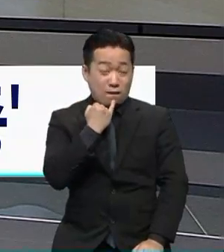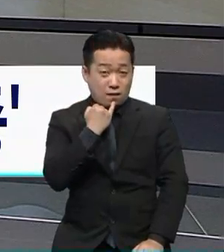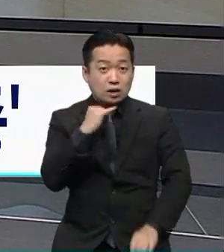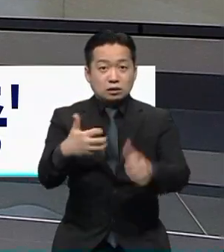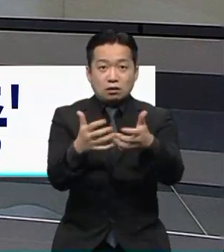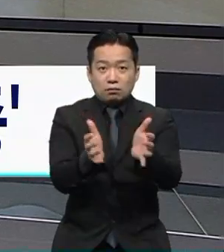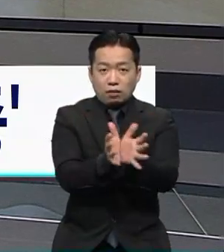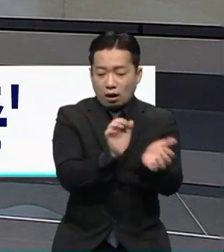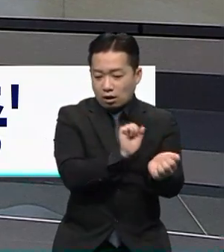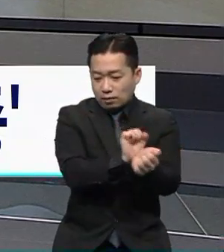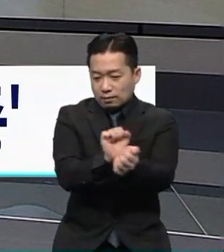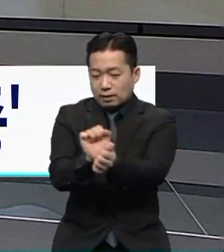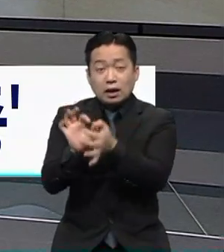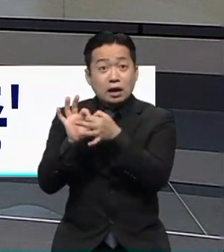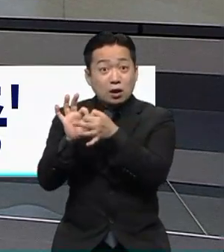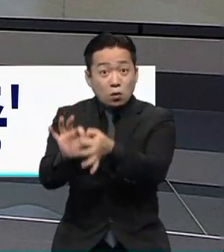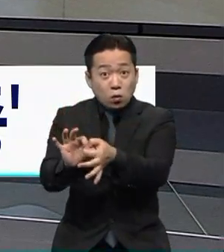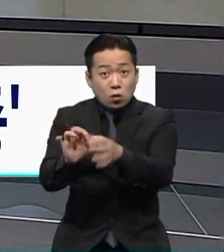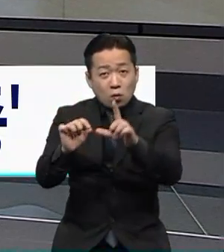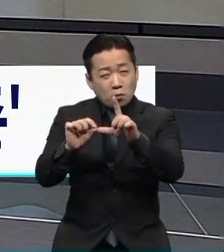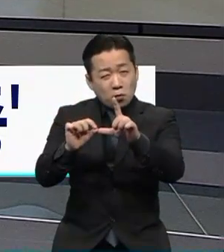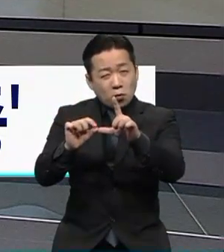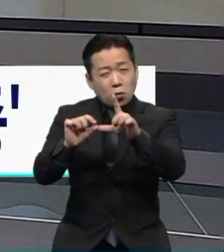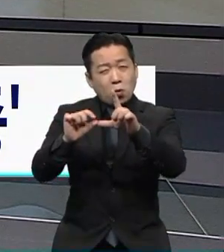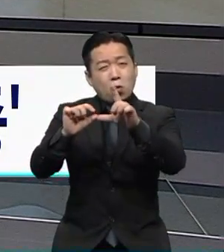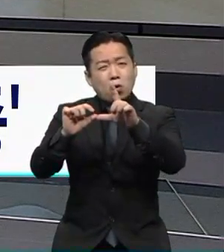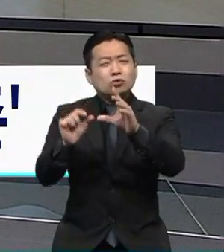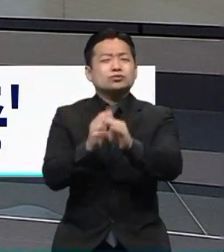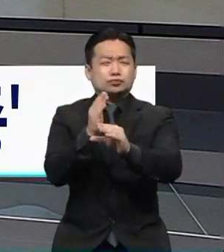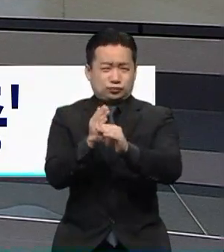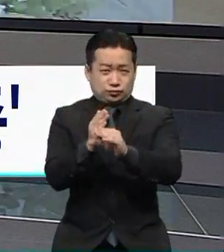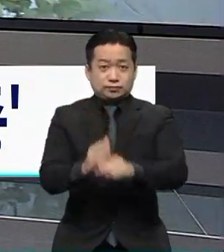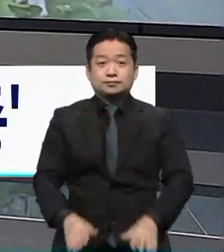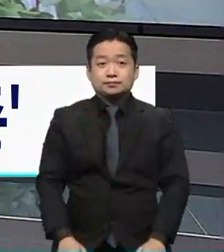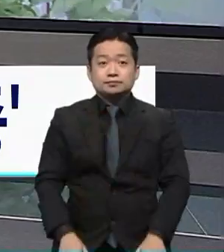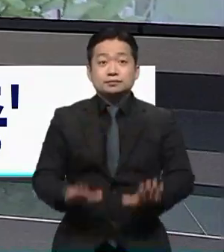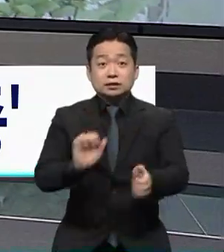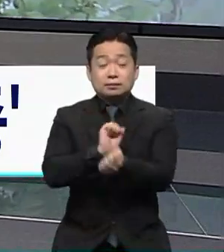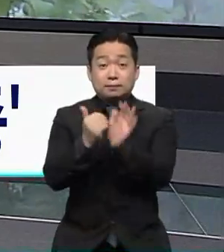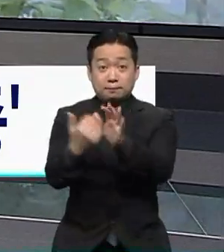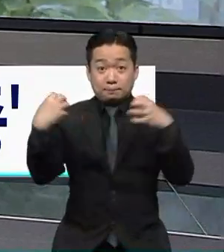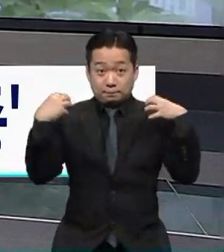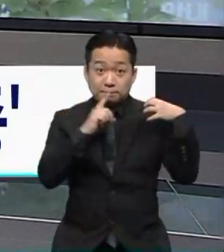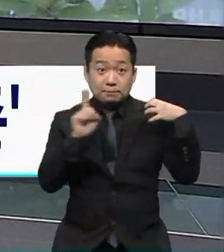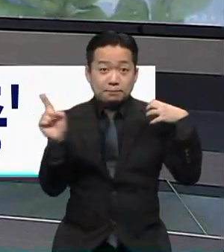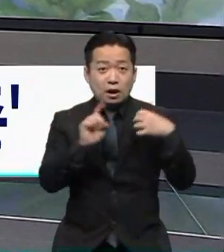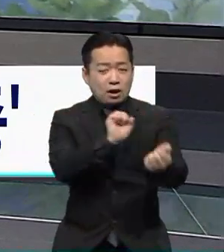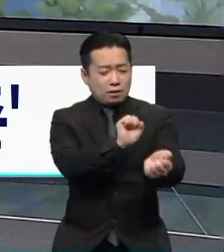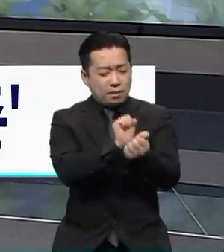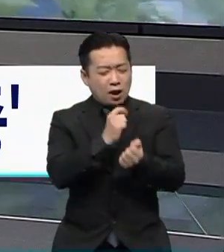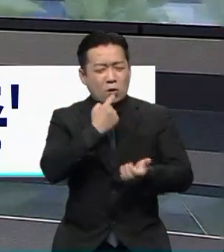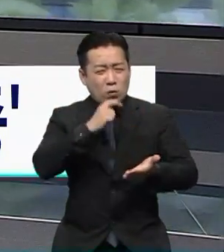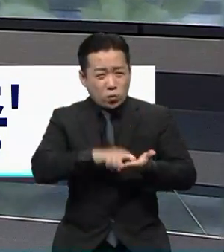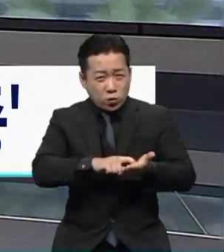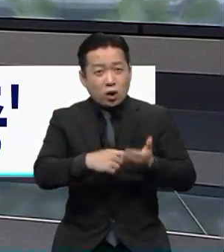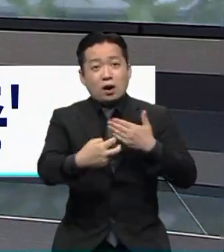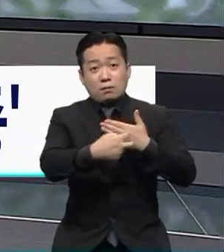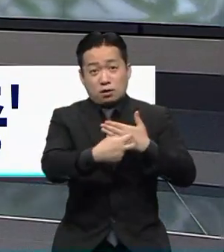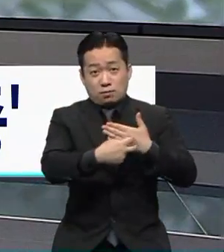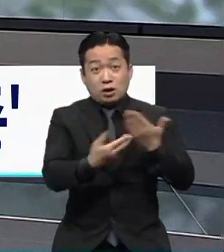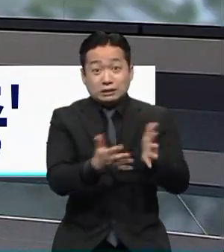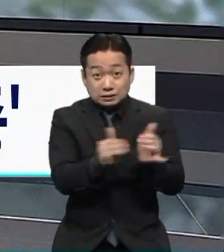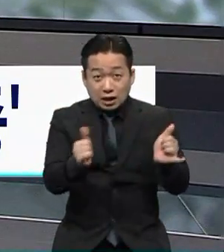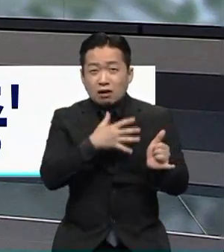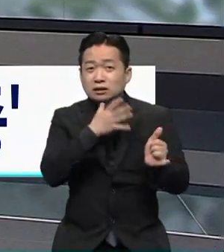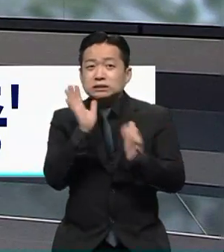대규모 유행이 계속되면서 그 비율도 조금씩 늘고 있습니다. 방역당국은 우선 감염에 취약한 의료진과